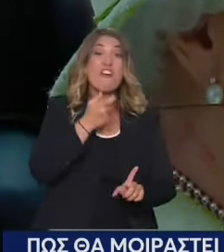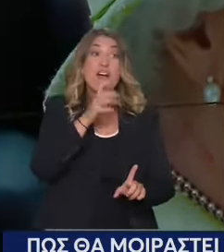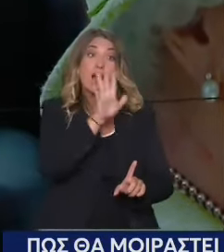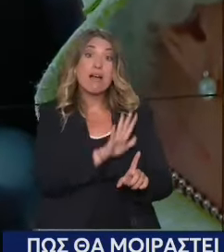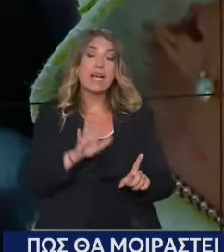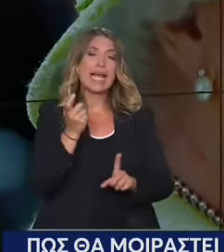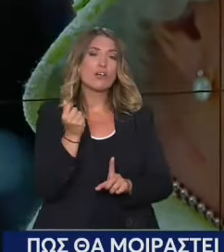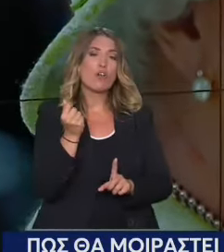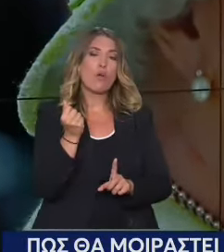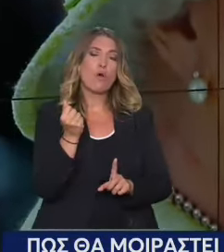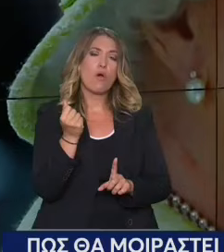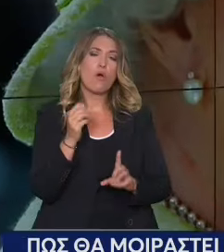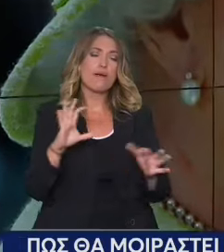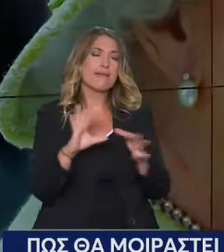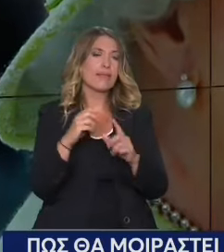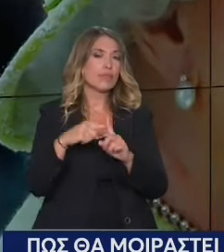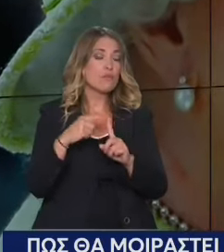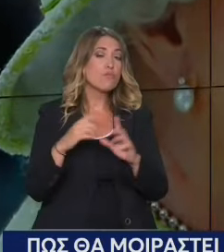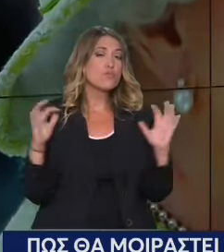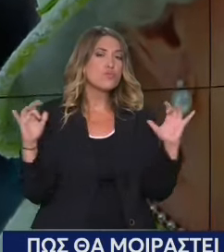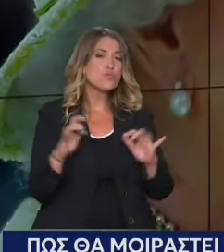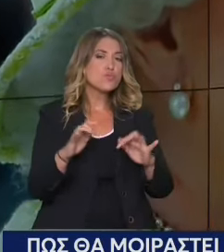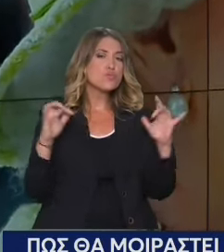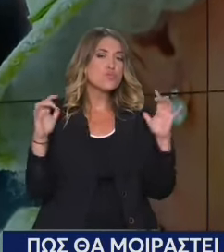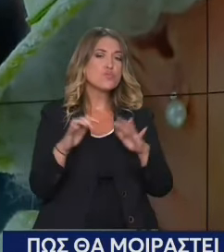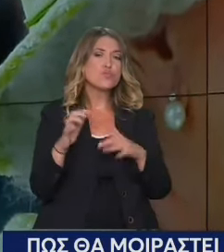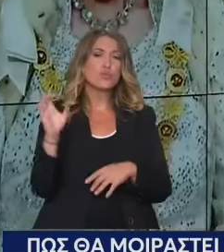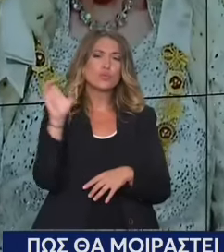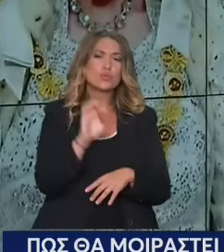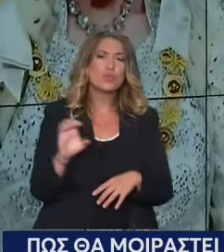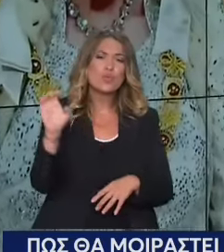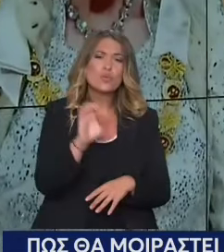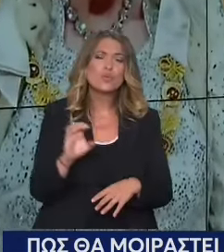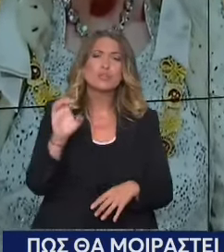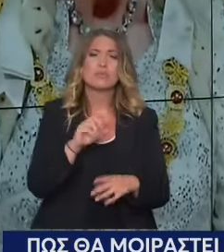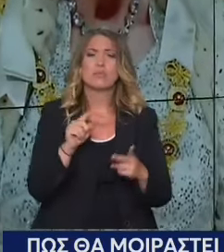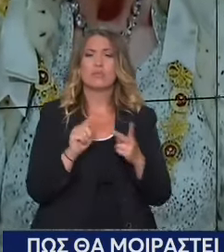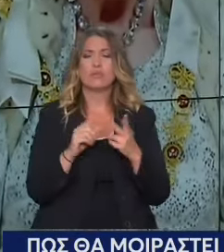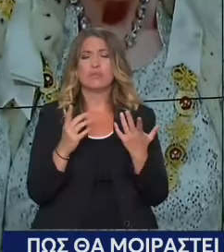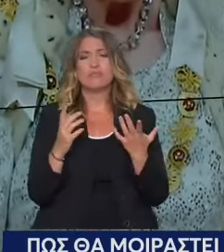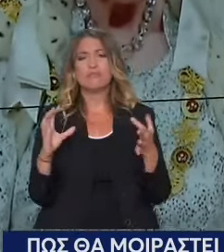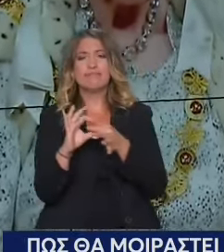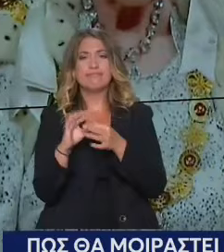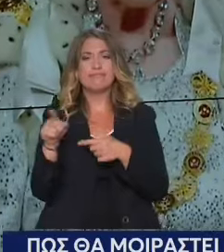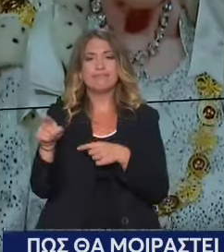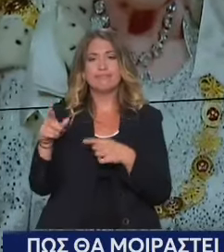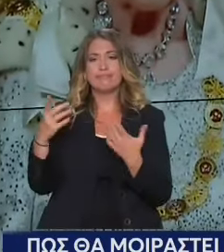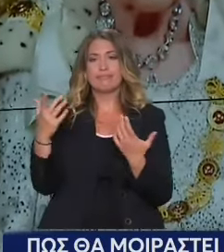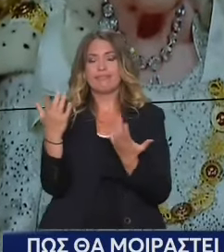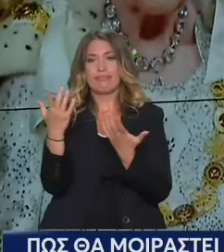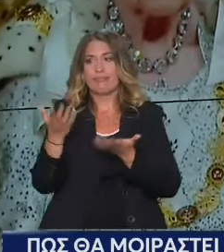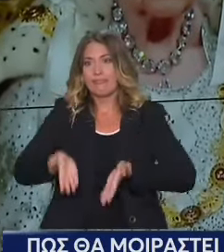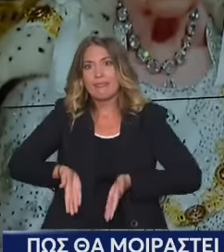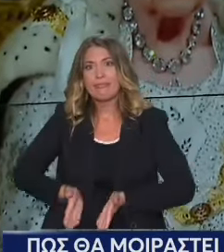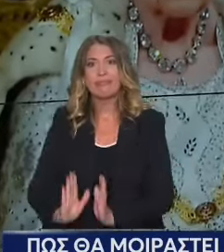θετικό απολογισμό. Ο τουρισμός, όλα τα σουβενίρς και ό,τι ακόμα γύρω από τη βασιλική οικογένεια, δηλαδή γεννάει ένα παιδί,